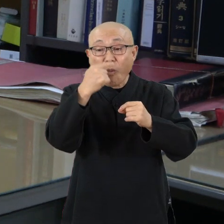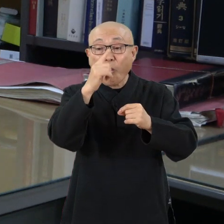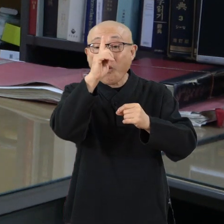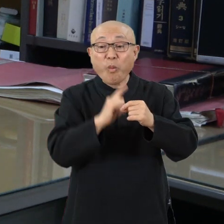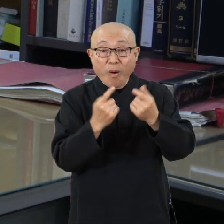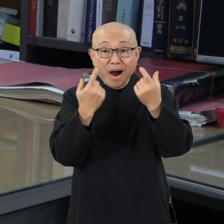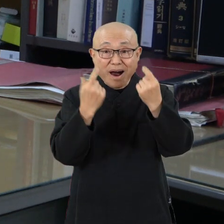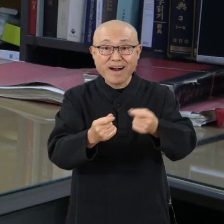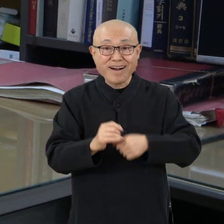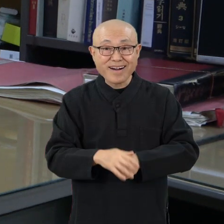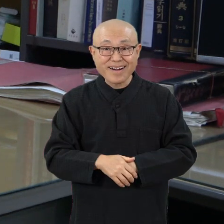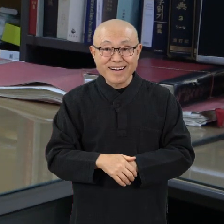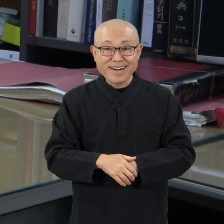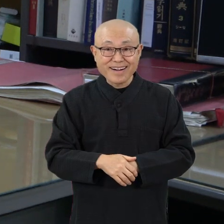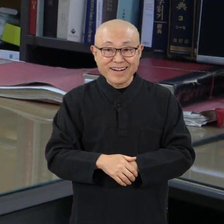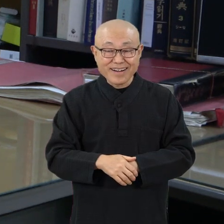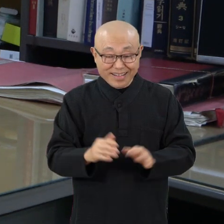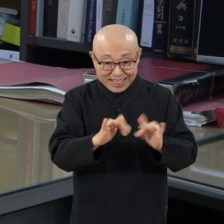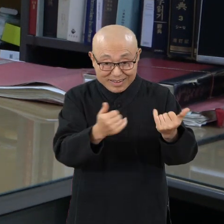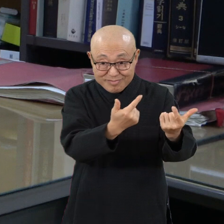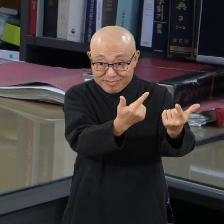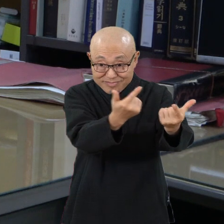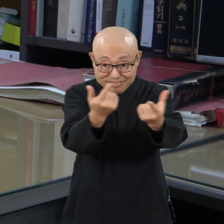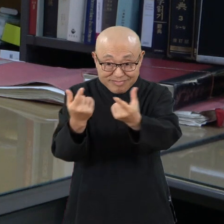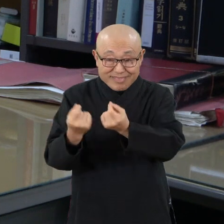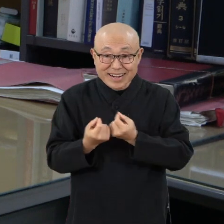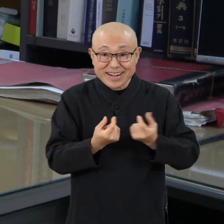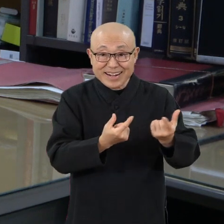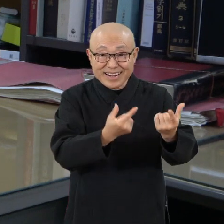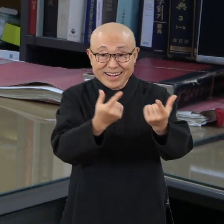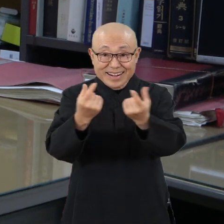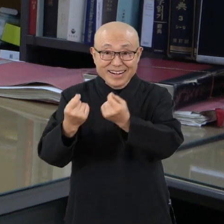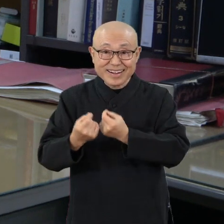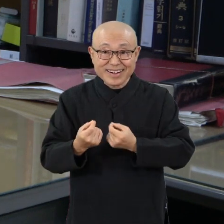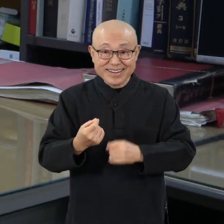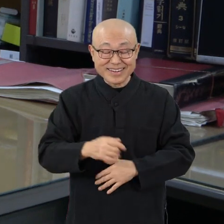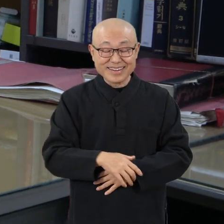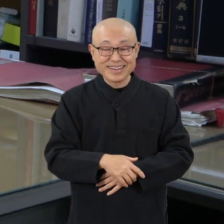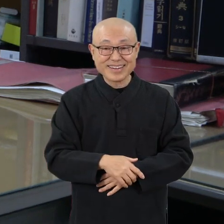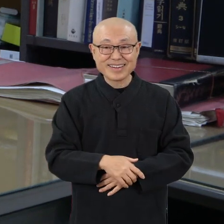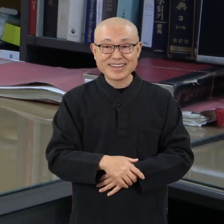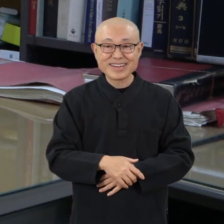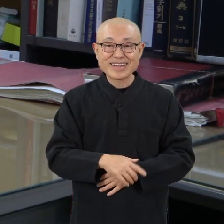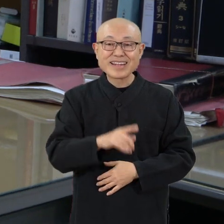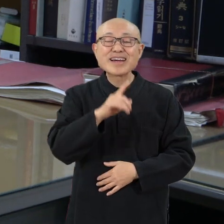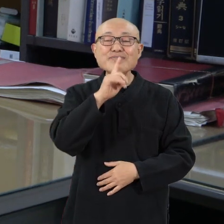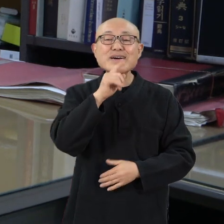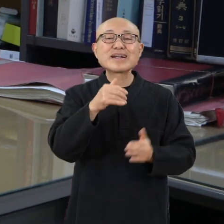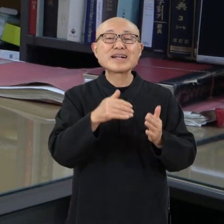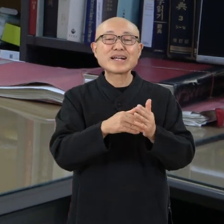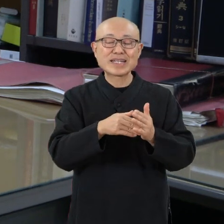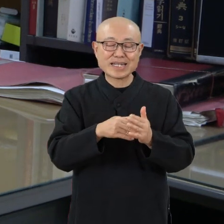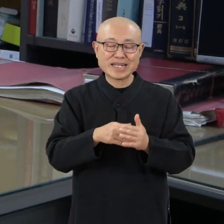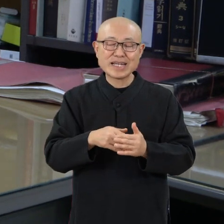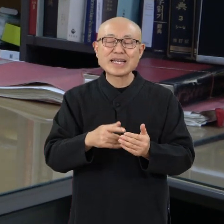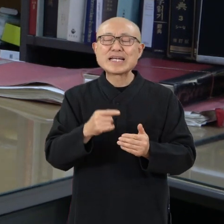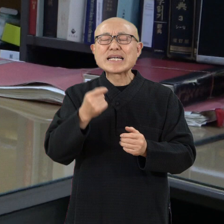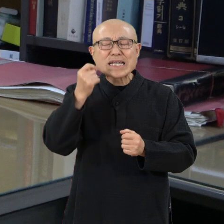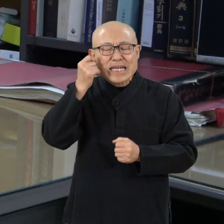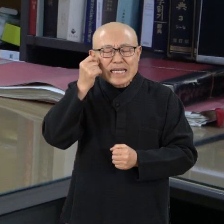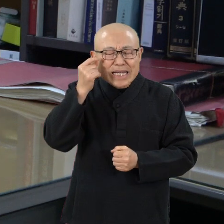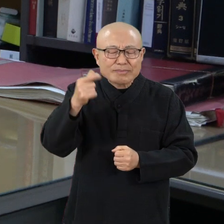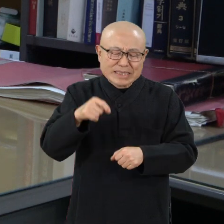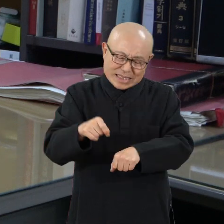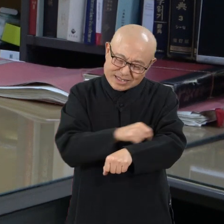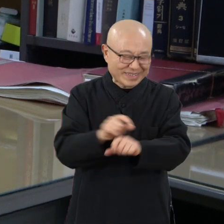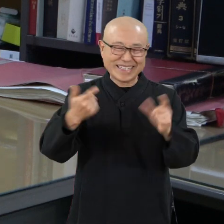눈은 옆으로 비쳐 있고 코는 수직으로 있어서 자기 역할을 다하는 것. 이 말씀은 도는 특별한 데